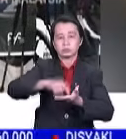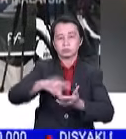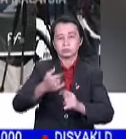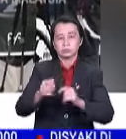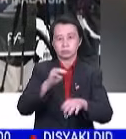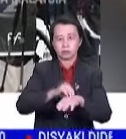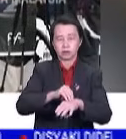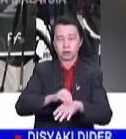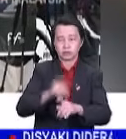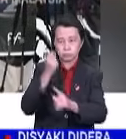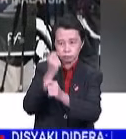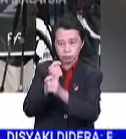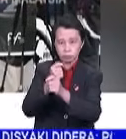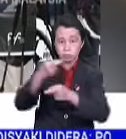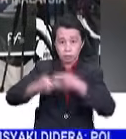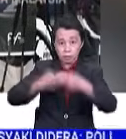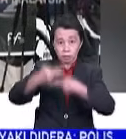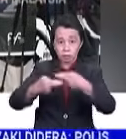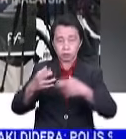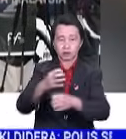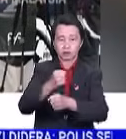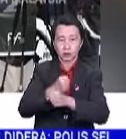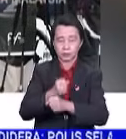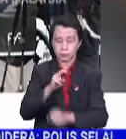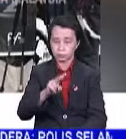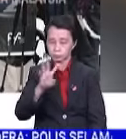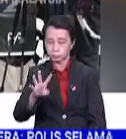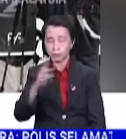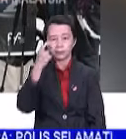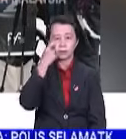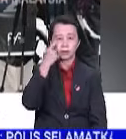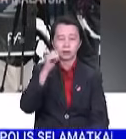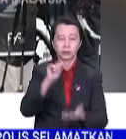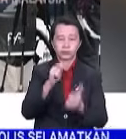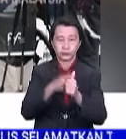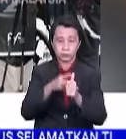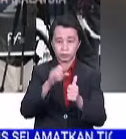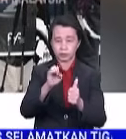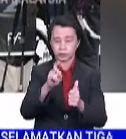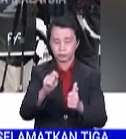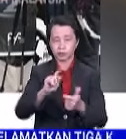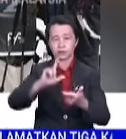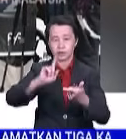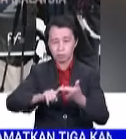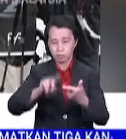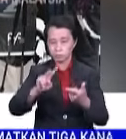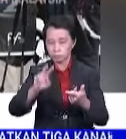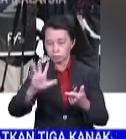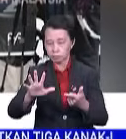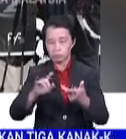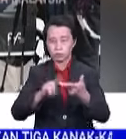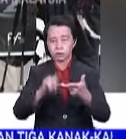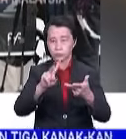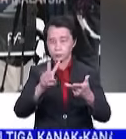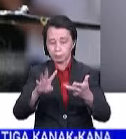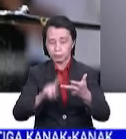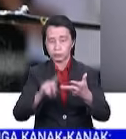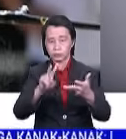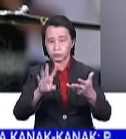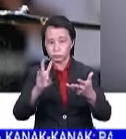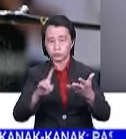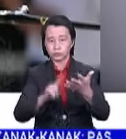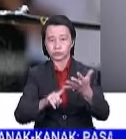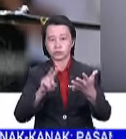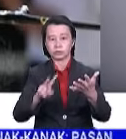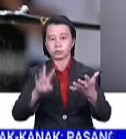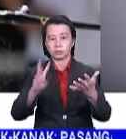ketika asli penentuan ranking apabila mengumpul 24 mata di set pertama diikuti 25 24 27